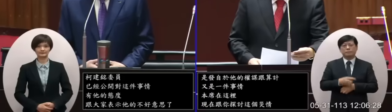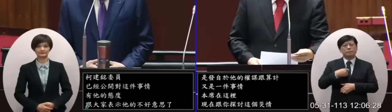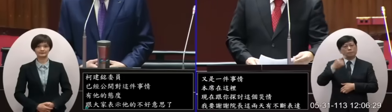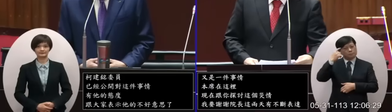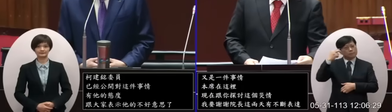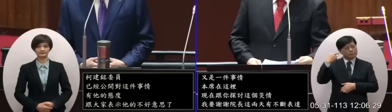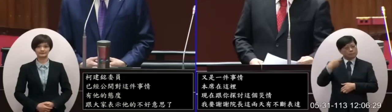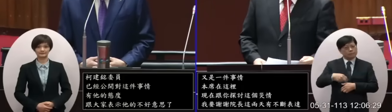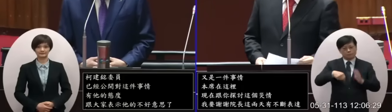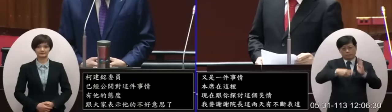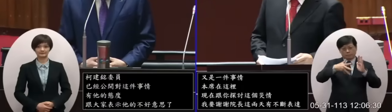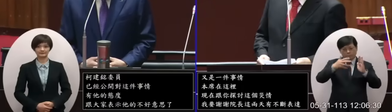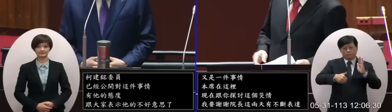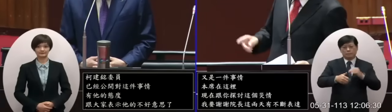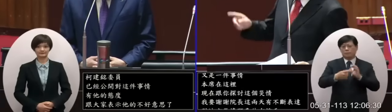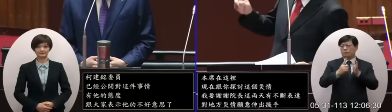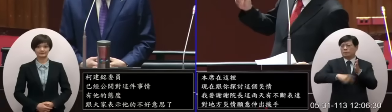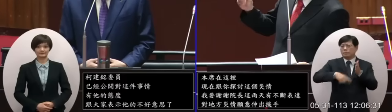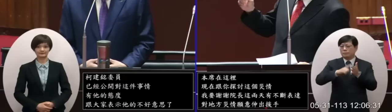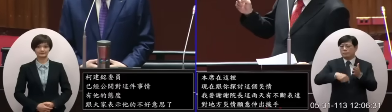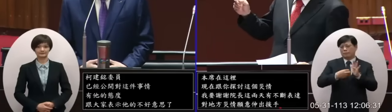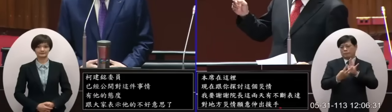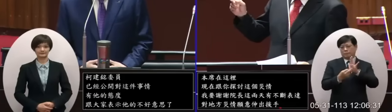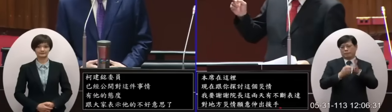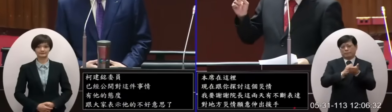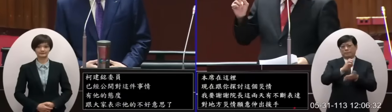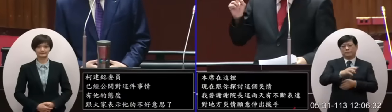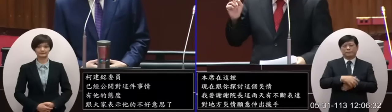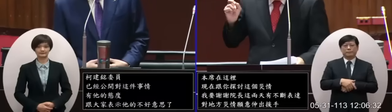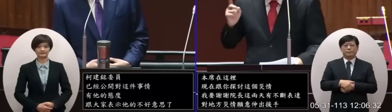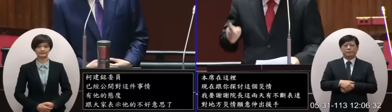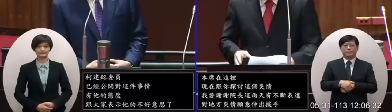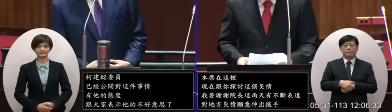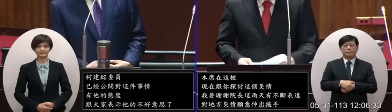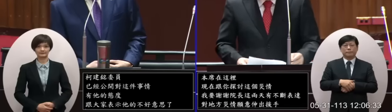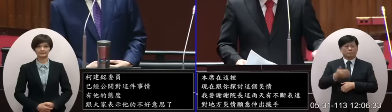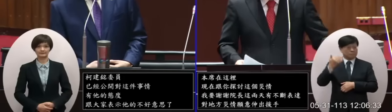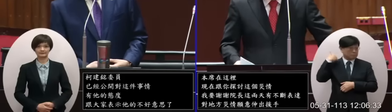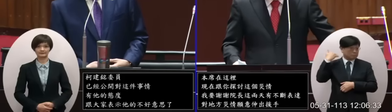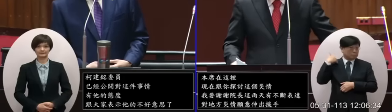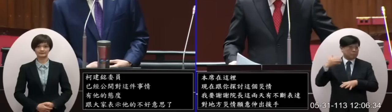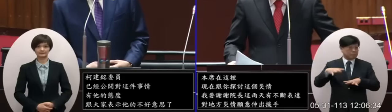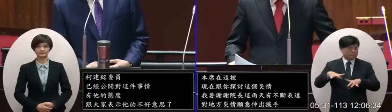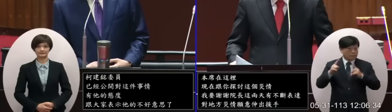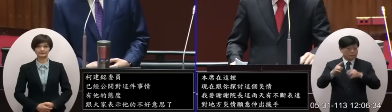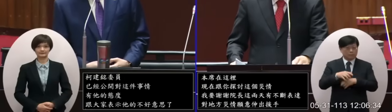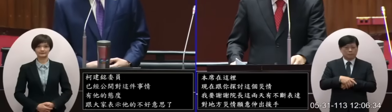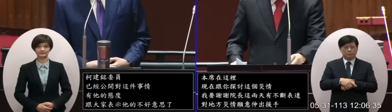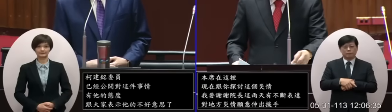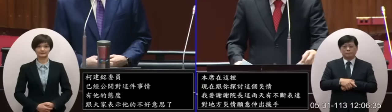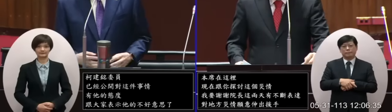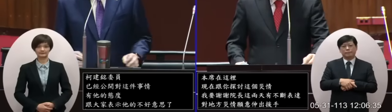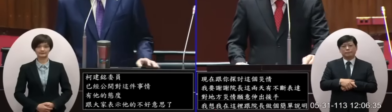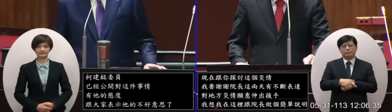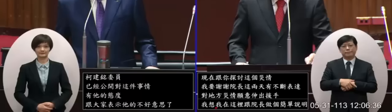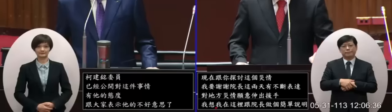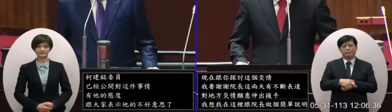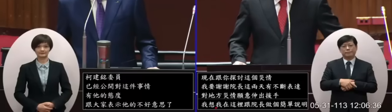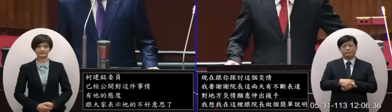我在这里跟大院长做一个简单的一个说明。好，当时啊，当时